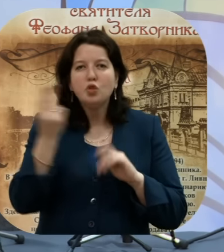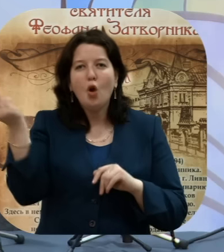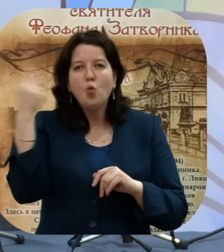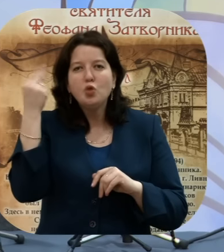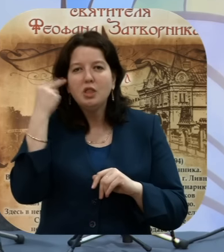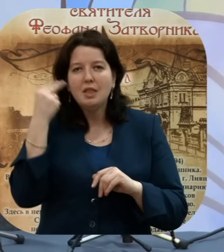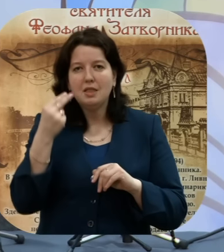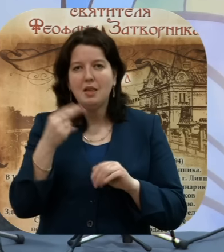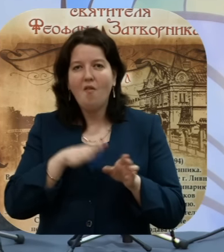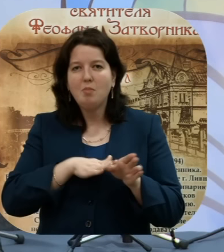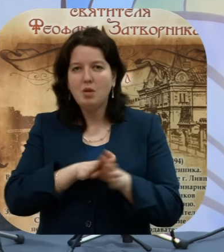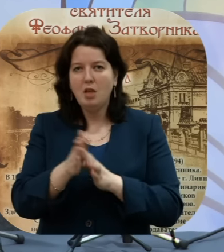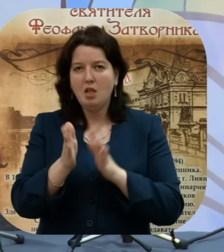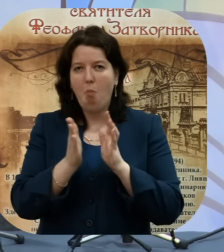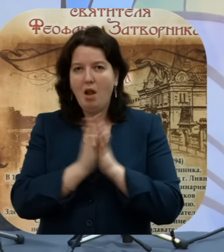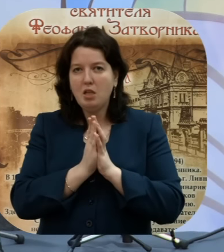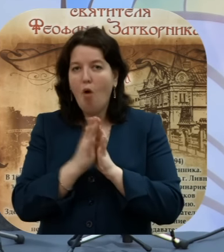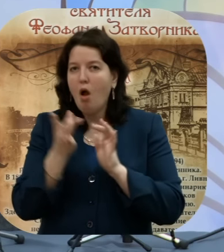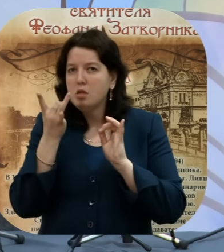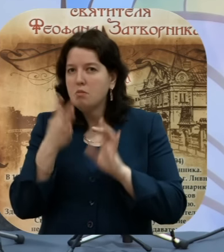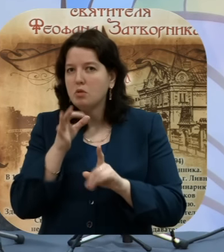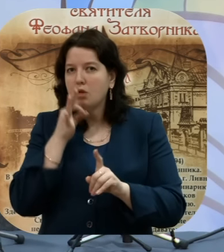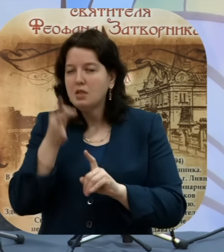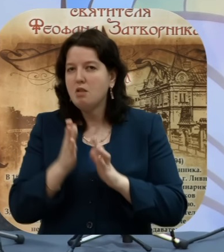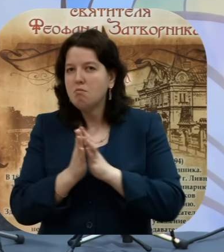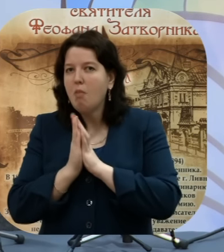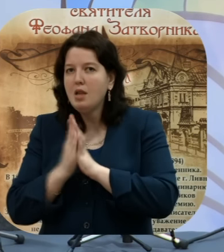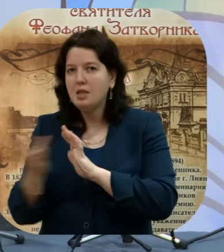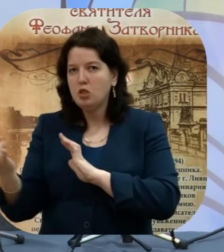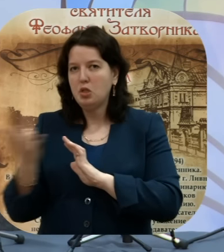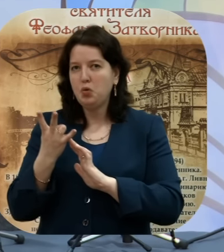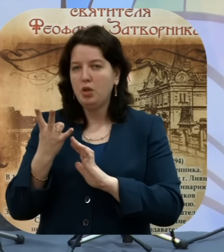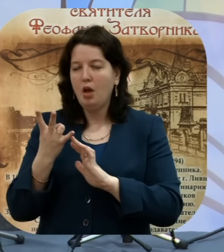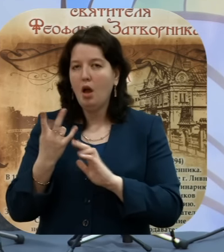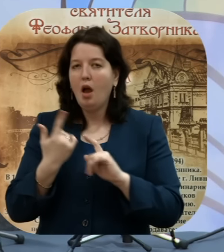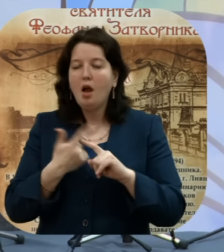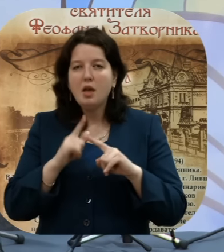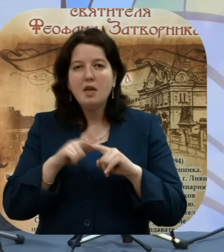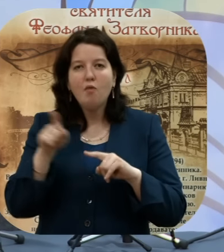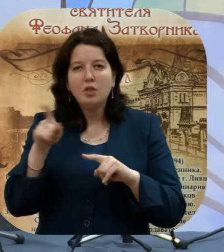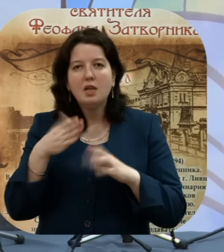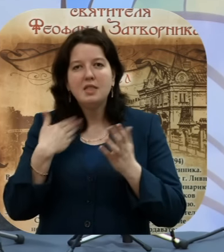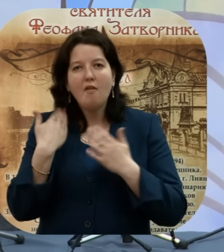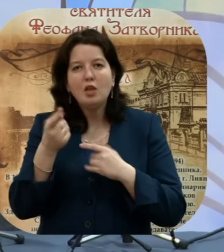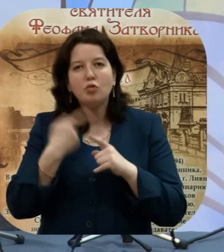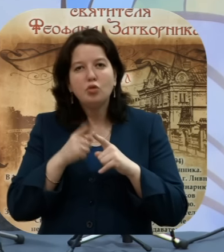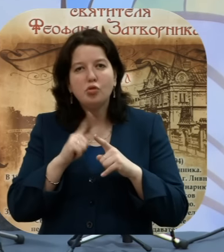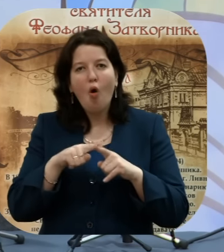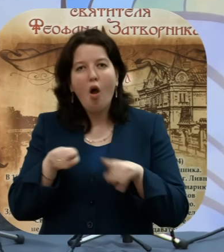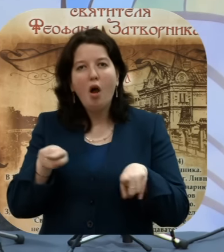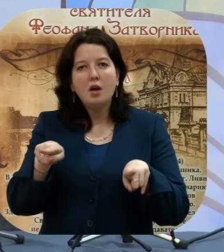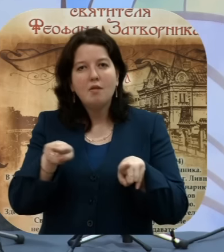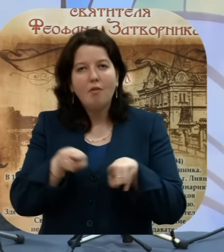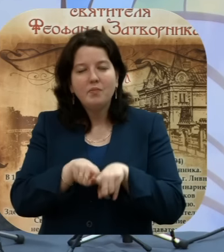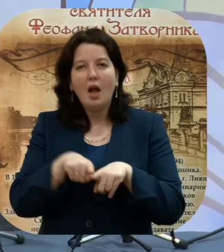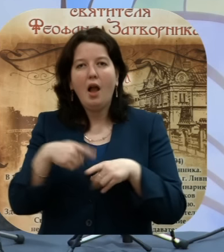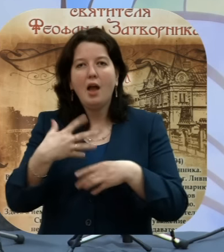молитве, а не помолись. И вот они советуют, что эта краткая молитва, она